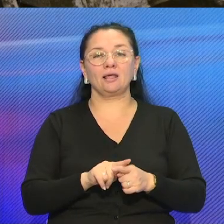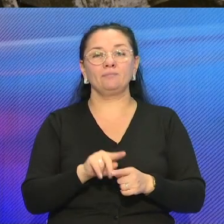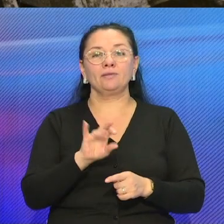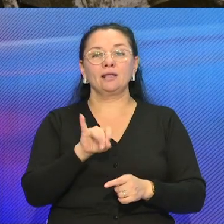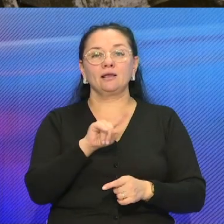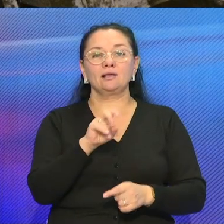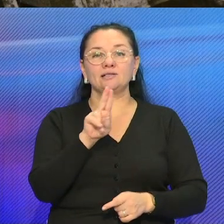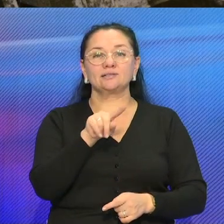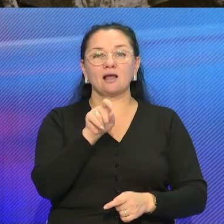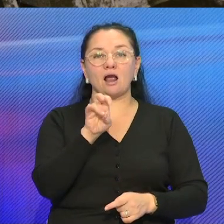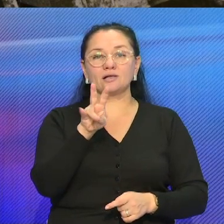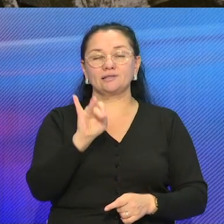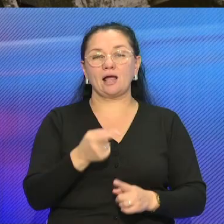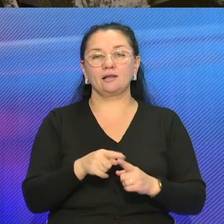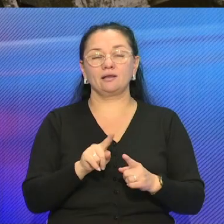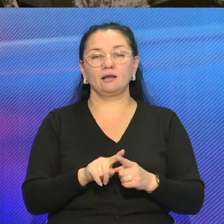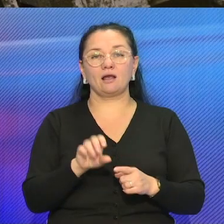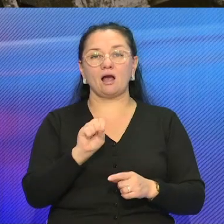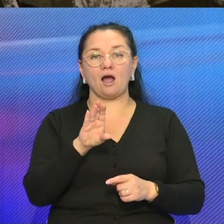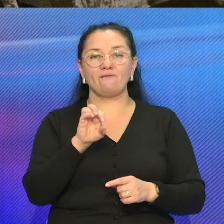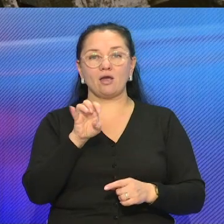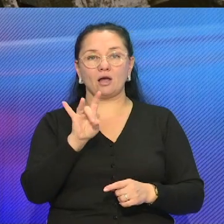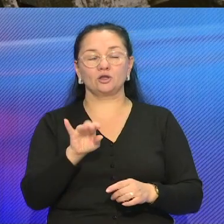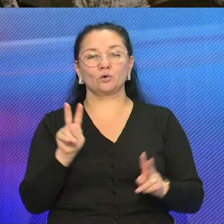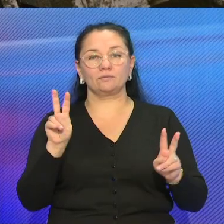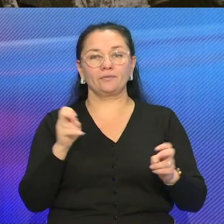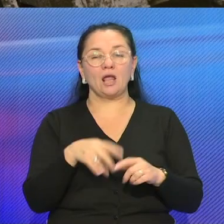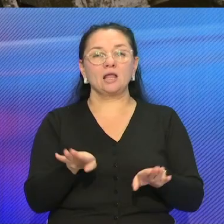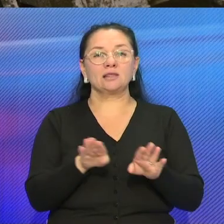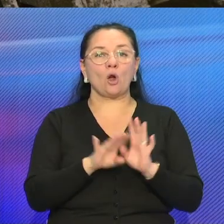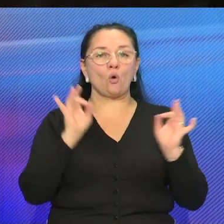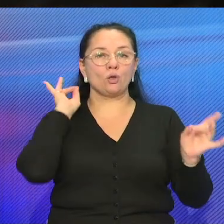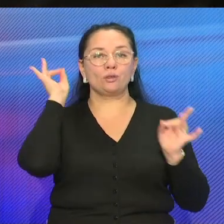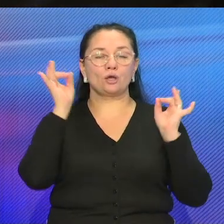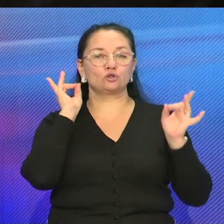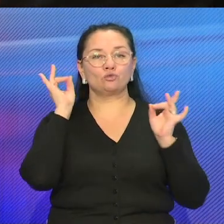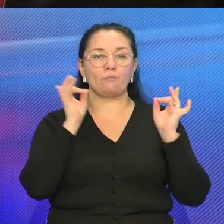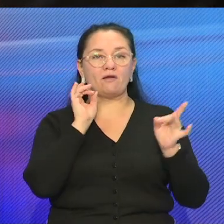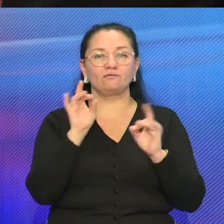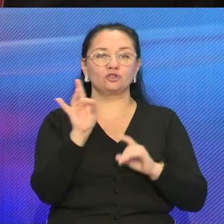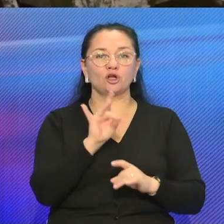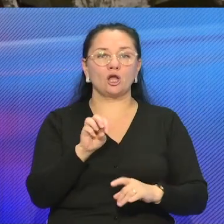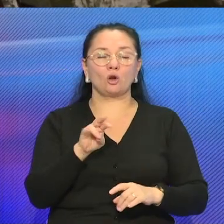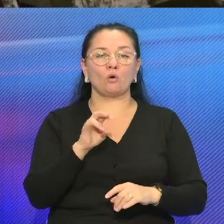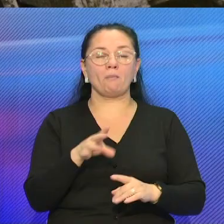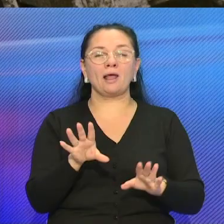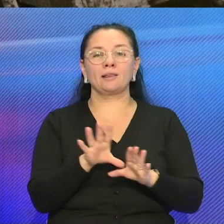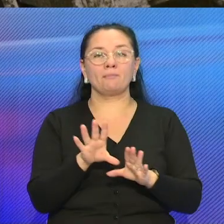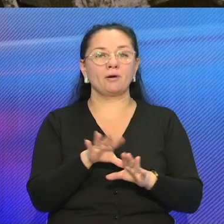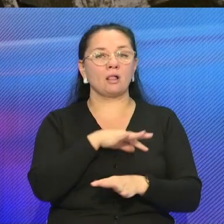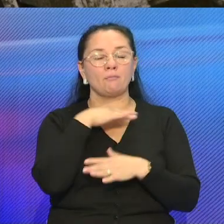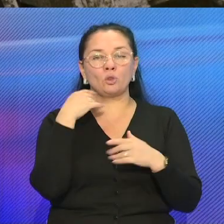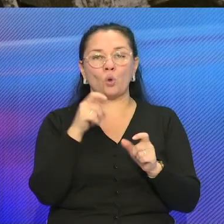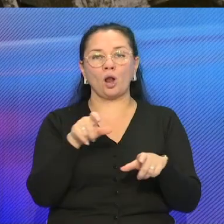Казани. «Авиатор» по такому нашумевшему роману. Это были аншлаги. Вот для